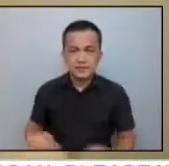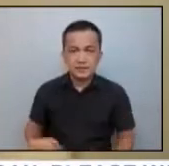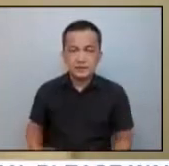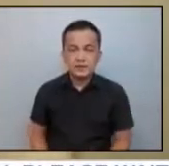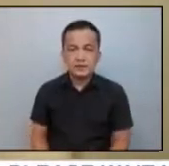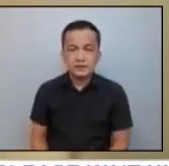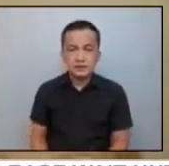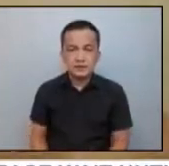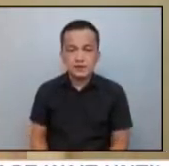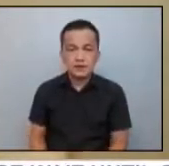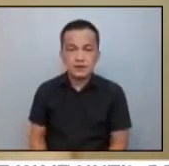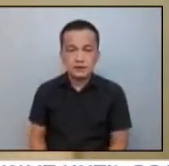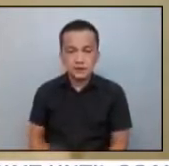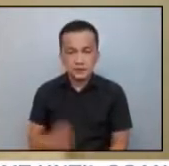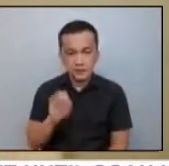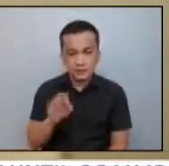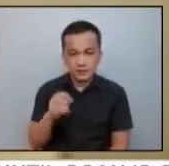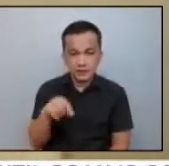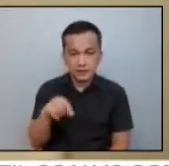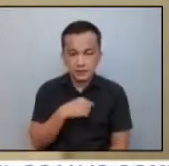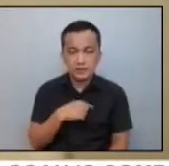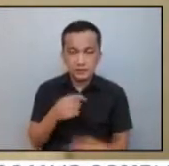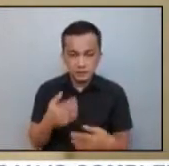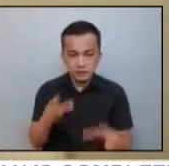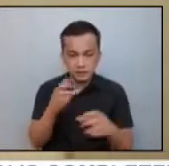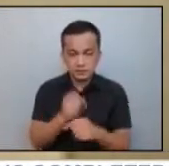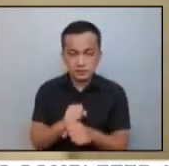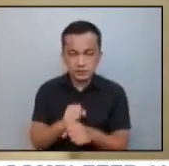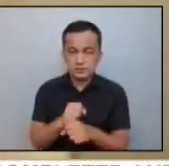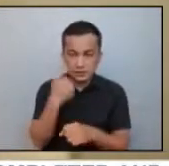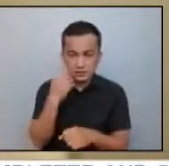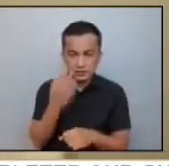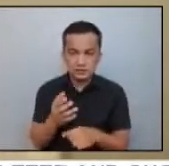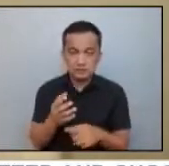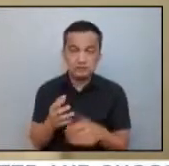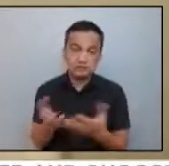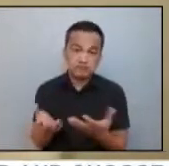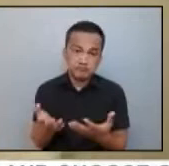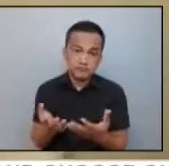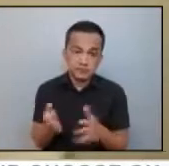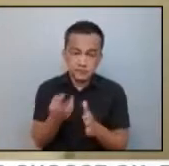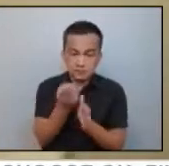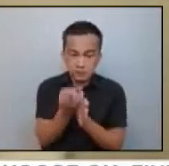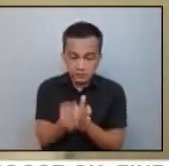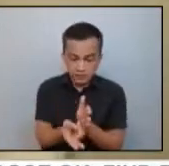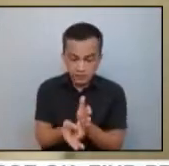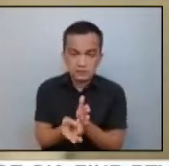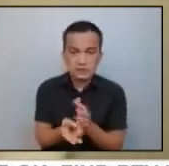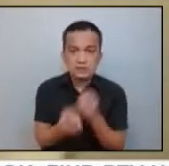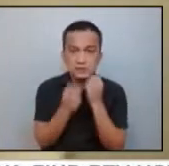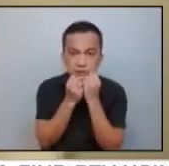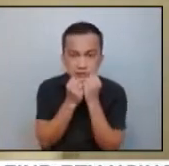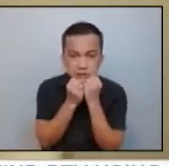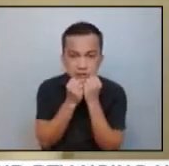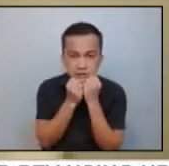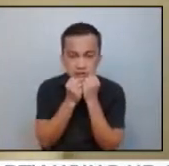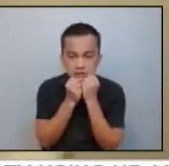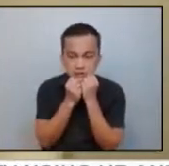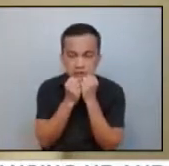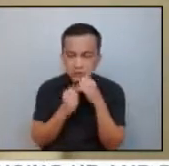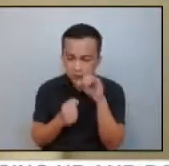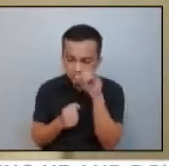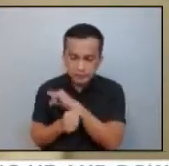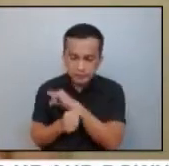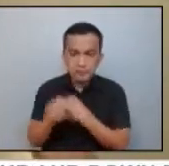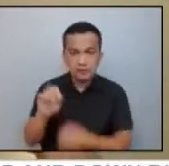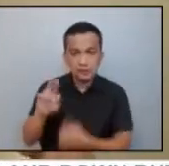kung tayo ay talagang tapos na po dito sa mundo, ay malilibing po tayo, sayang naman po kung mabubulok po yung ating